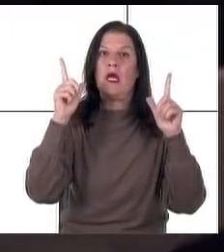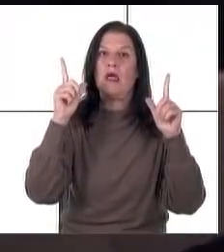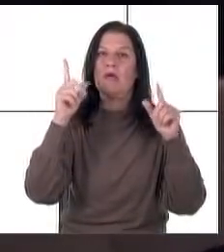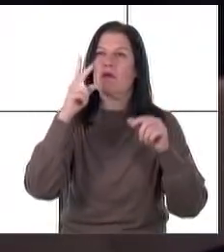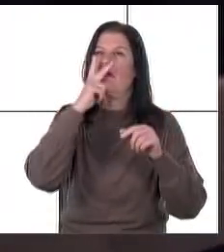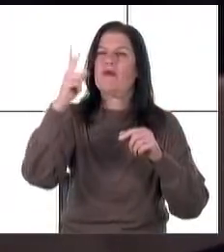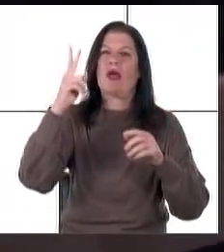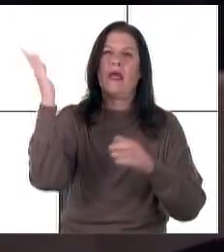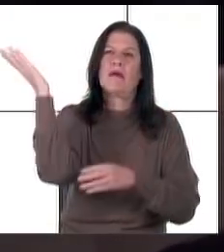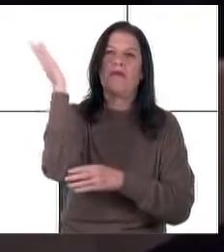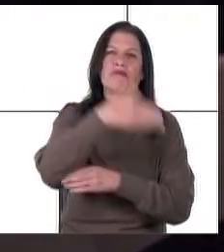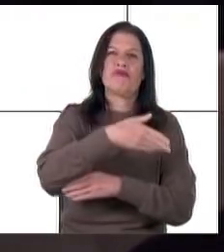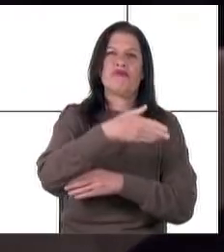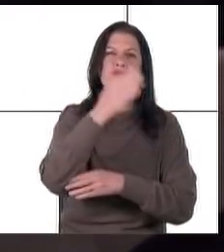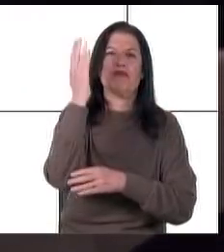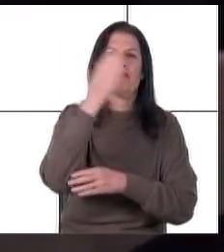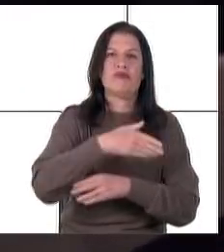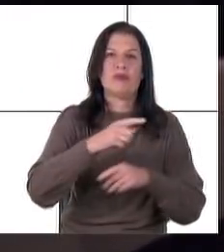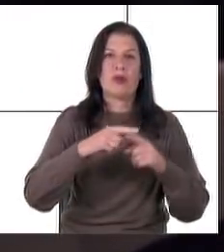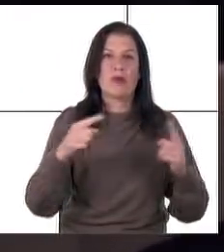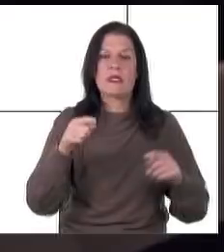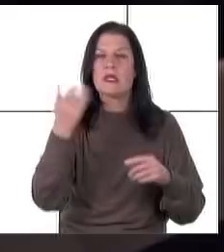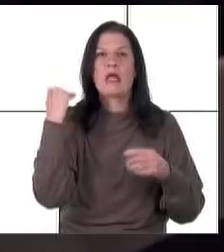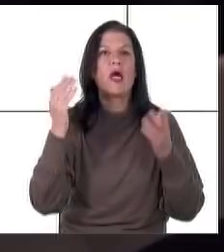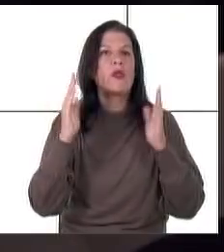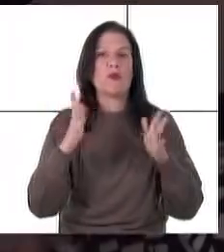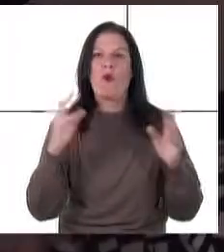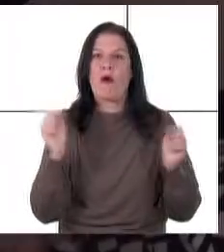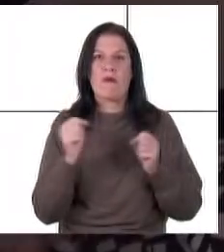פרוודה, ססטלבוב, פרוודה פדאית. ומי בלסטרפנה. יפשו.